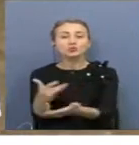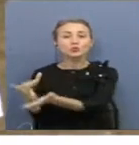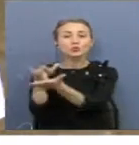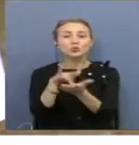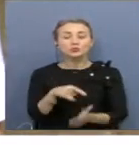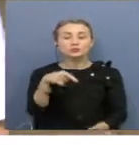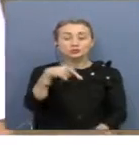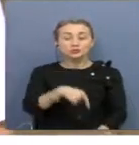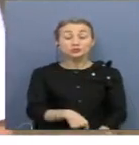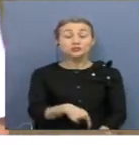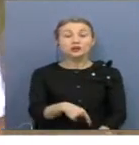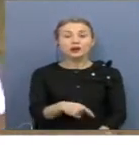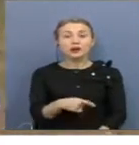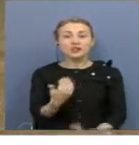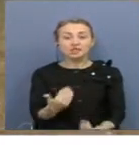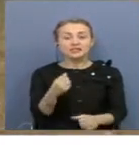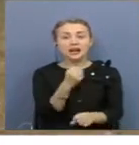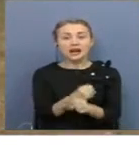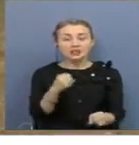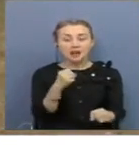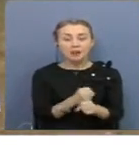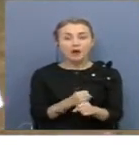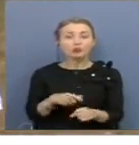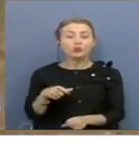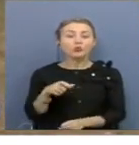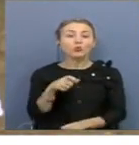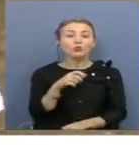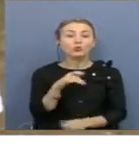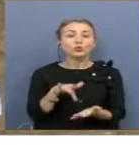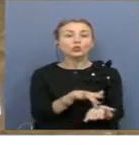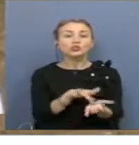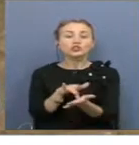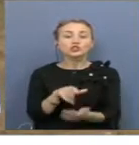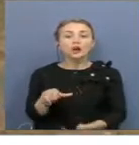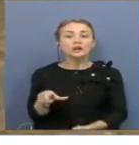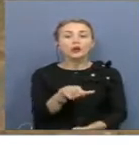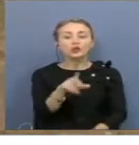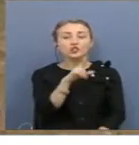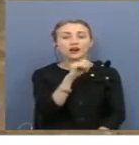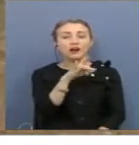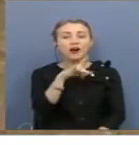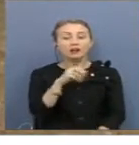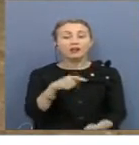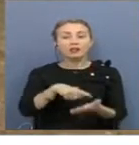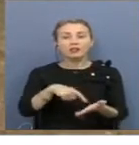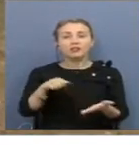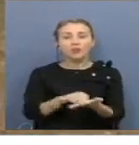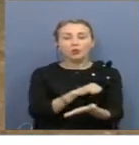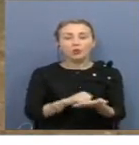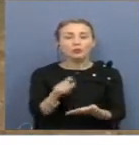әкімі Ермек Боранбайч Маржықбаев біраз көз қарасын бөліп атыр. Өйткені Зеренде